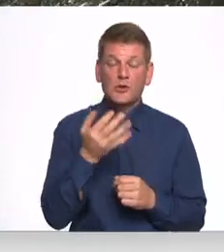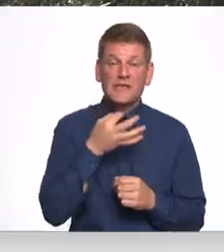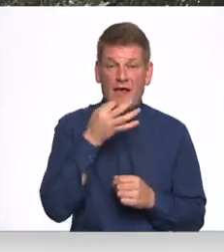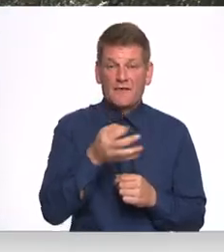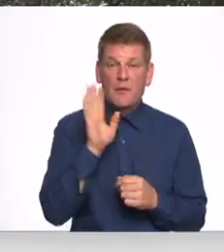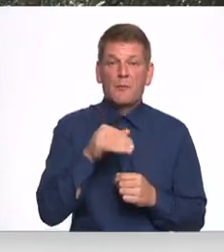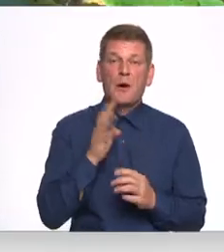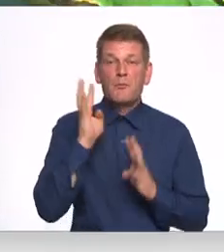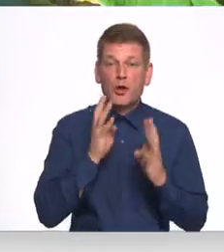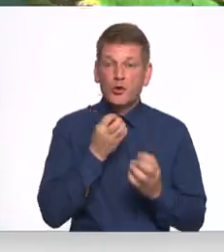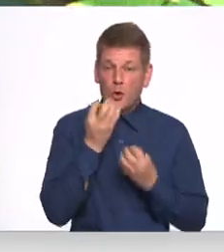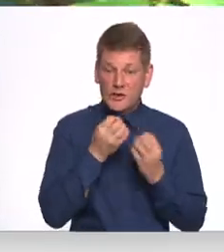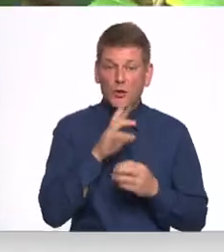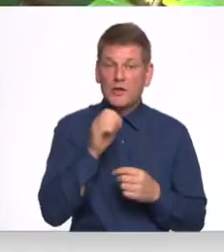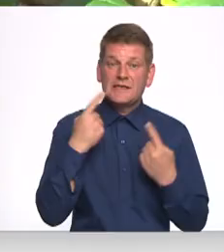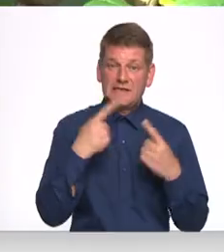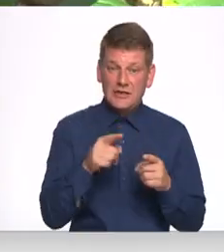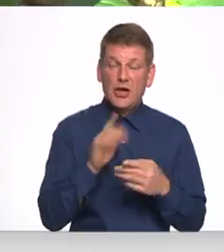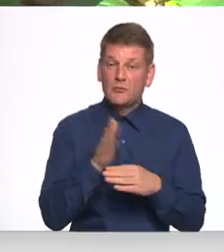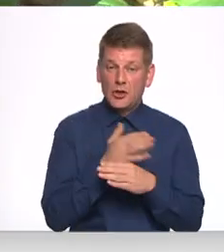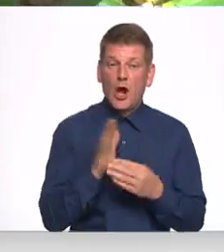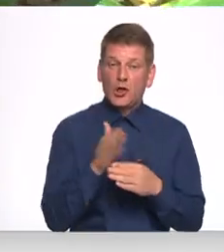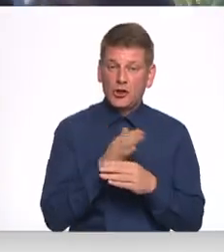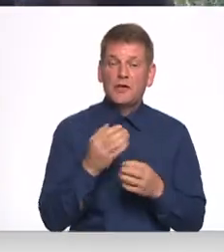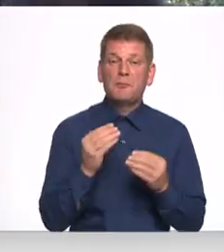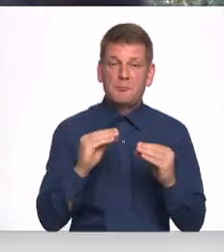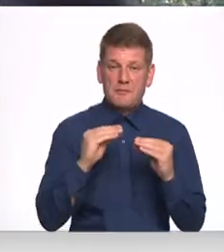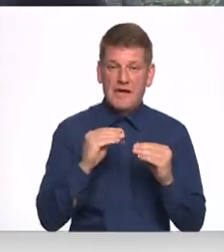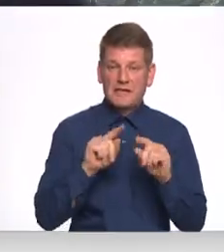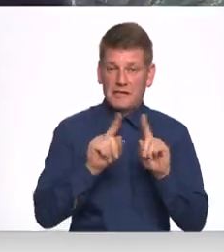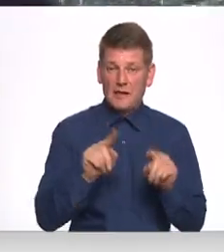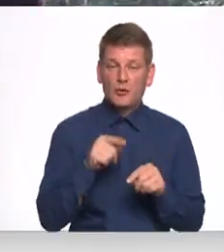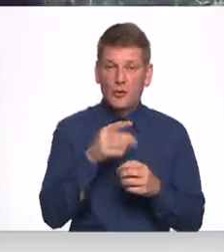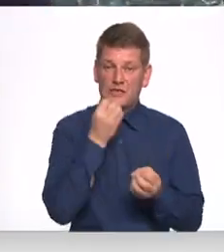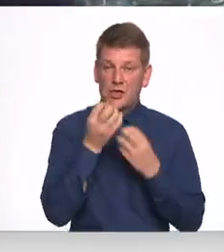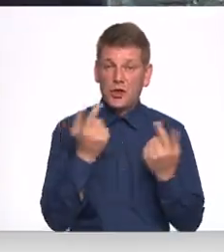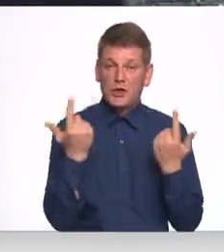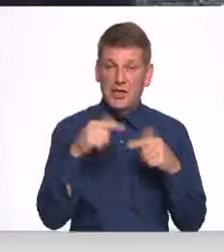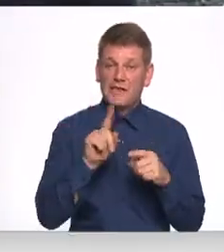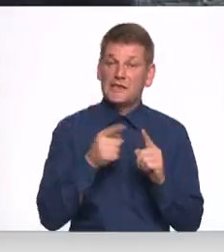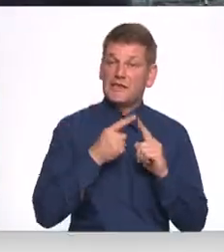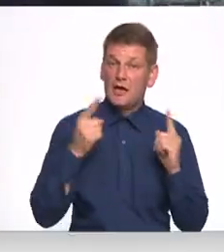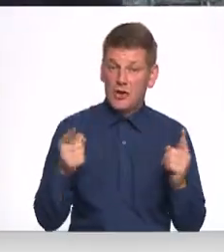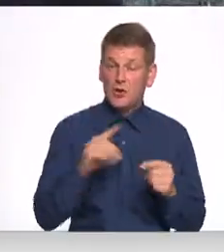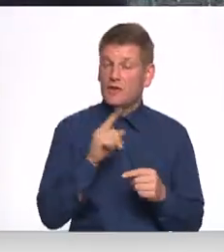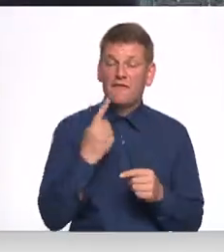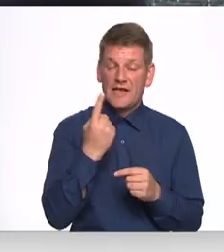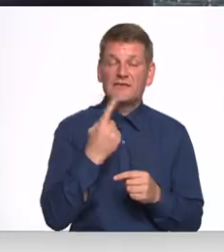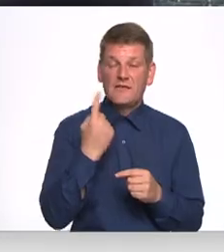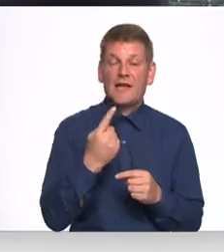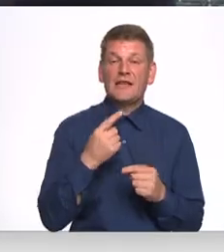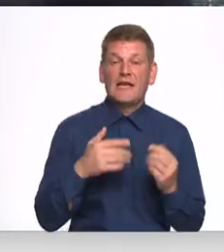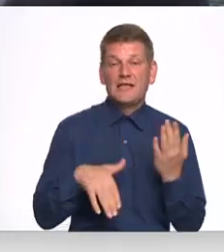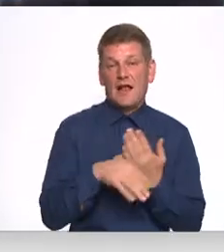par mežrozītēm, no citām sugšķirnēm atšķir īpaši biezas lapas. To ziedēšanas laiks ir garš, un neviens vien tautsnieks